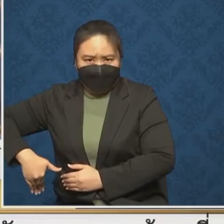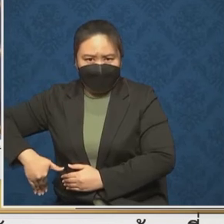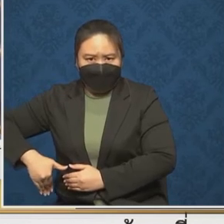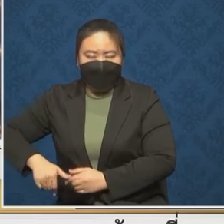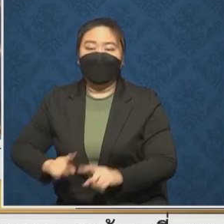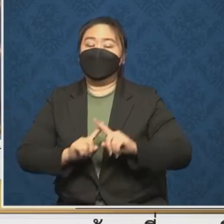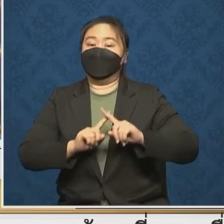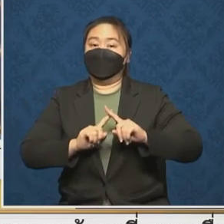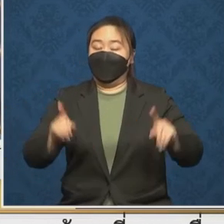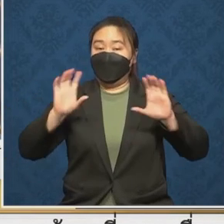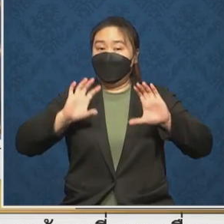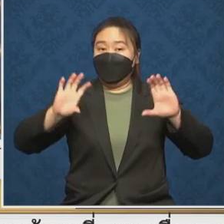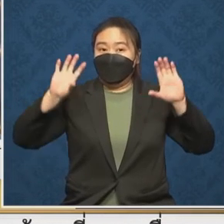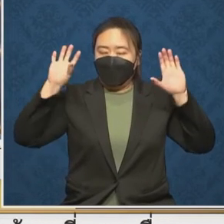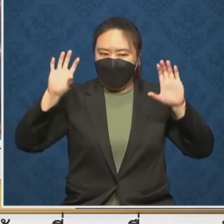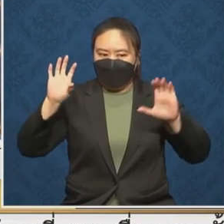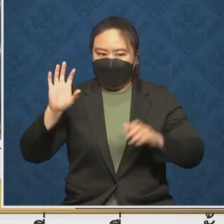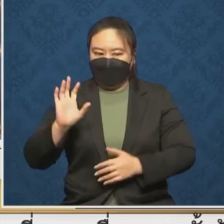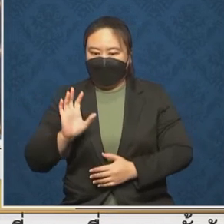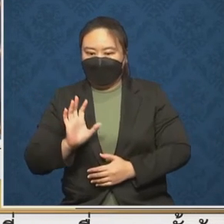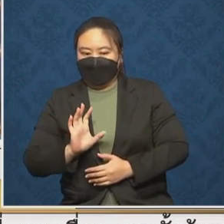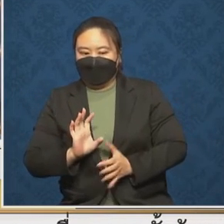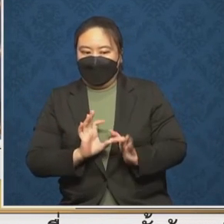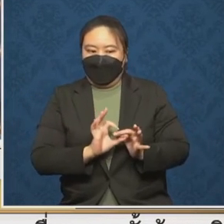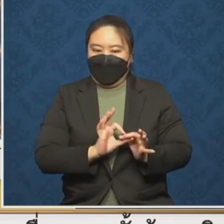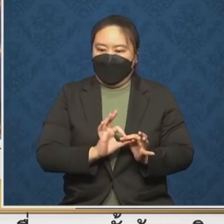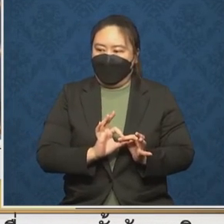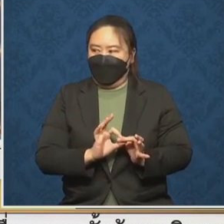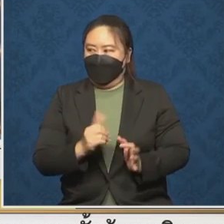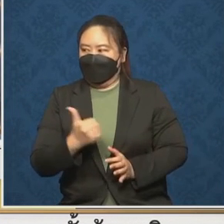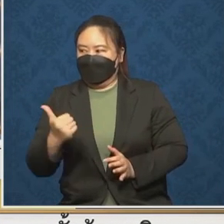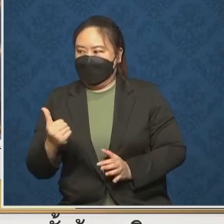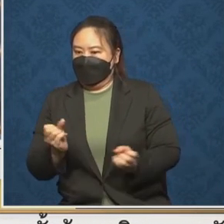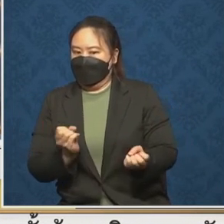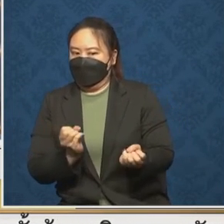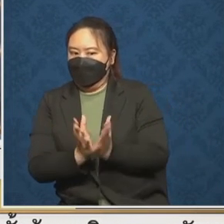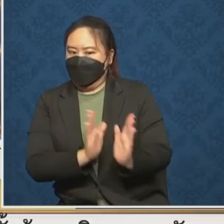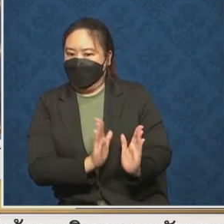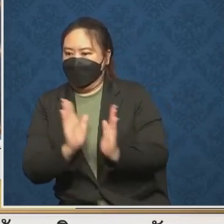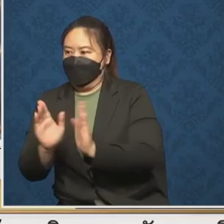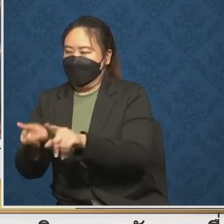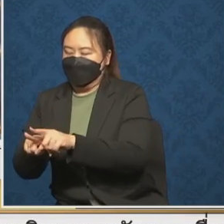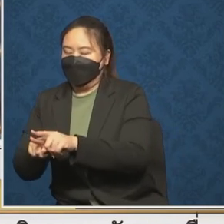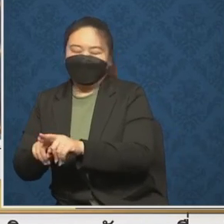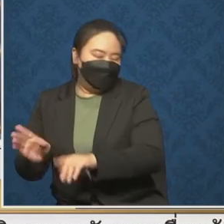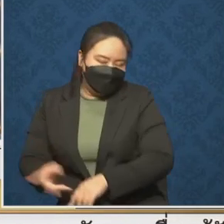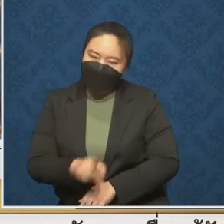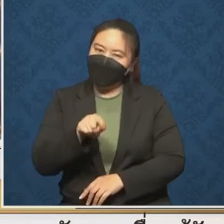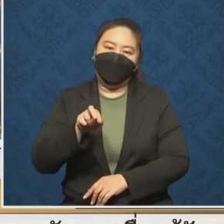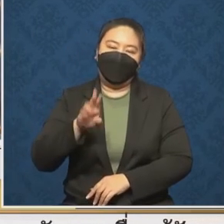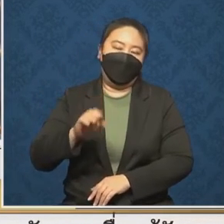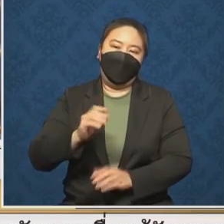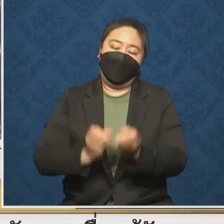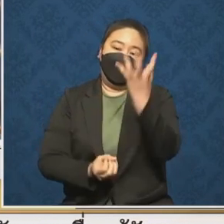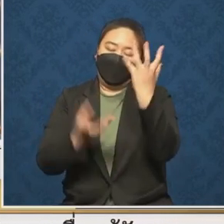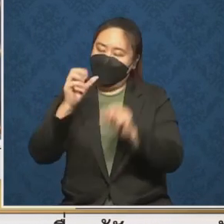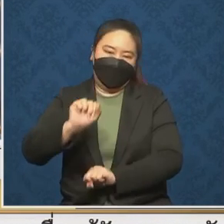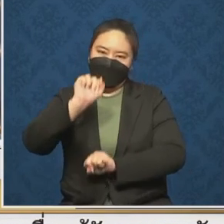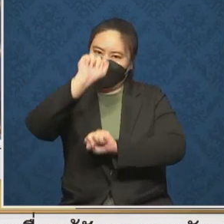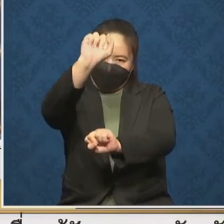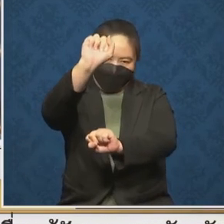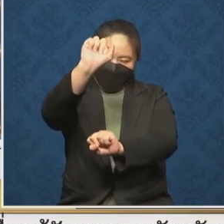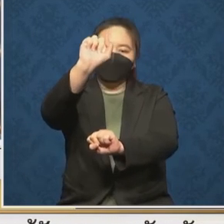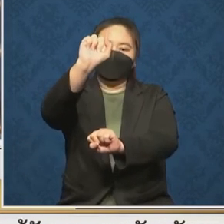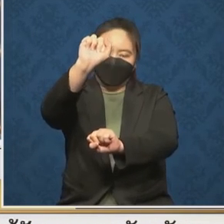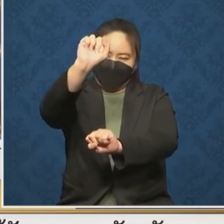กลัววาจะไปกระททอื่นก็ไปประกาศพอระบบอุธยานระบุวาคนที่อยู่ในเข